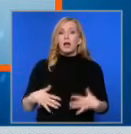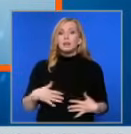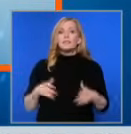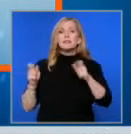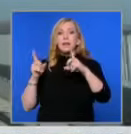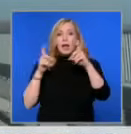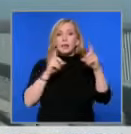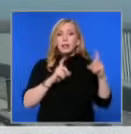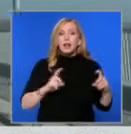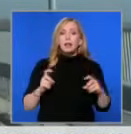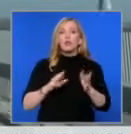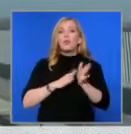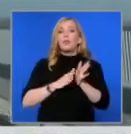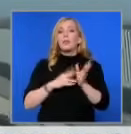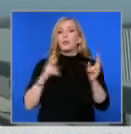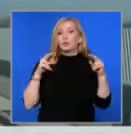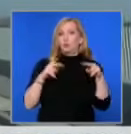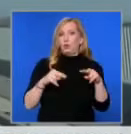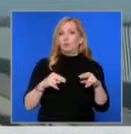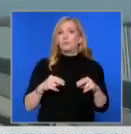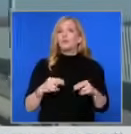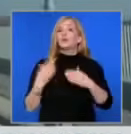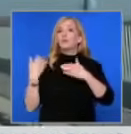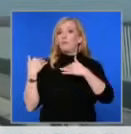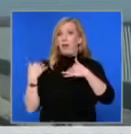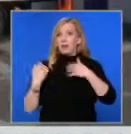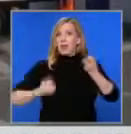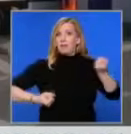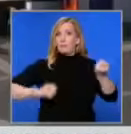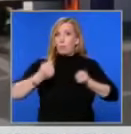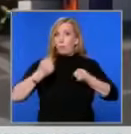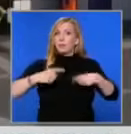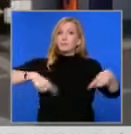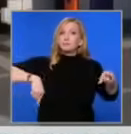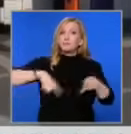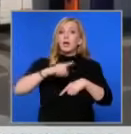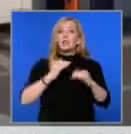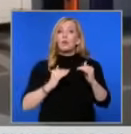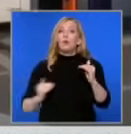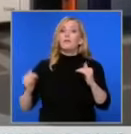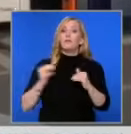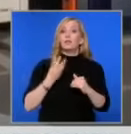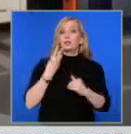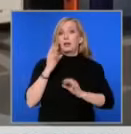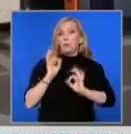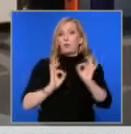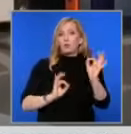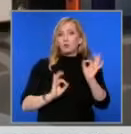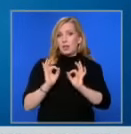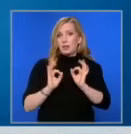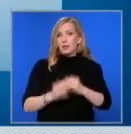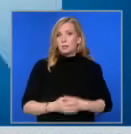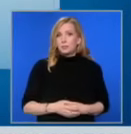документален контрол. Товарните автомобили, преминаващи през страната, са се увеличили с 3% през миналата година, отчитат от